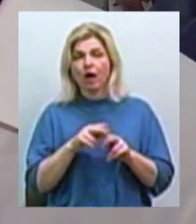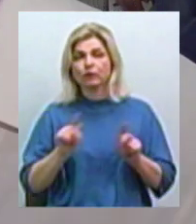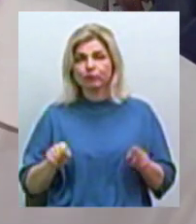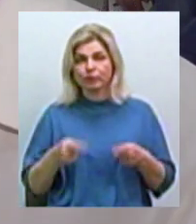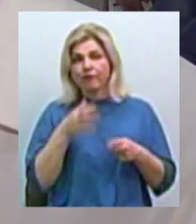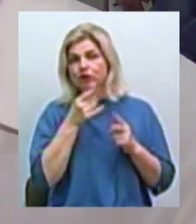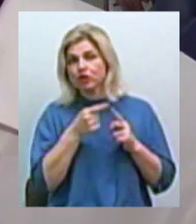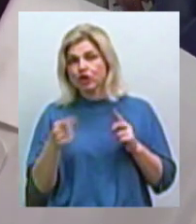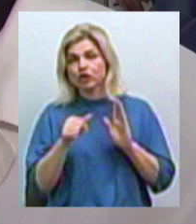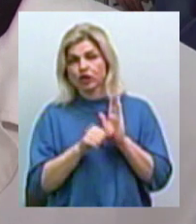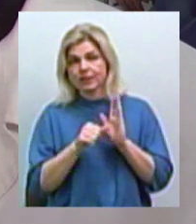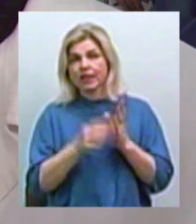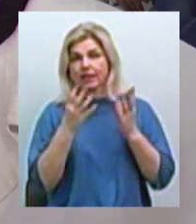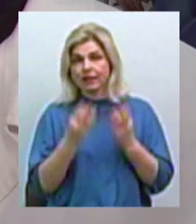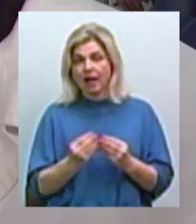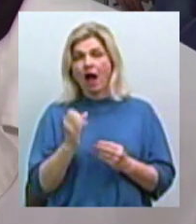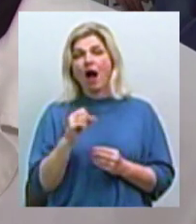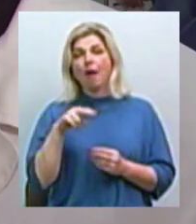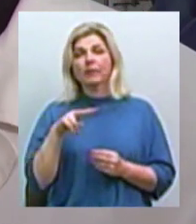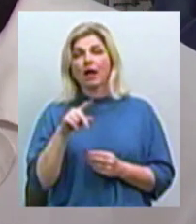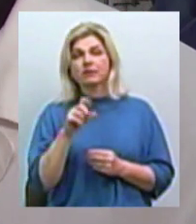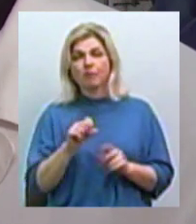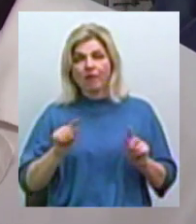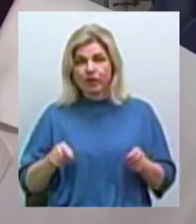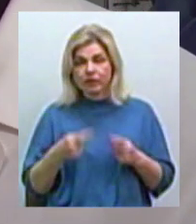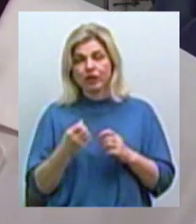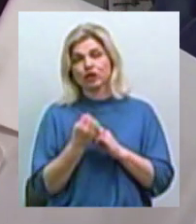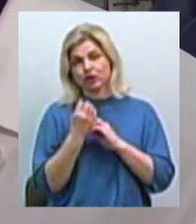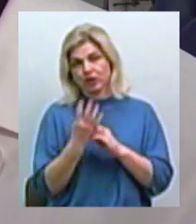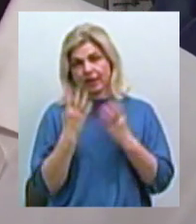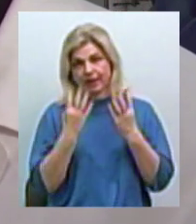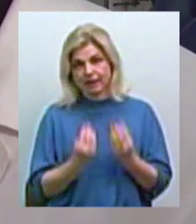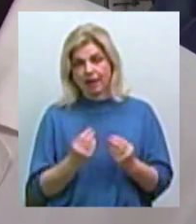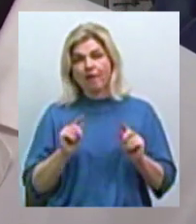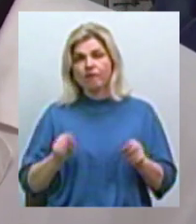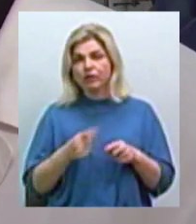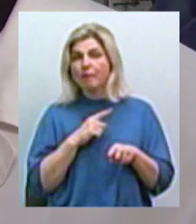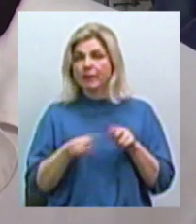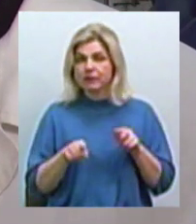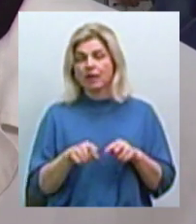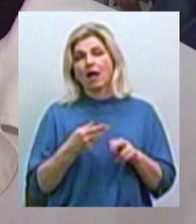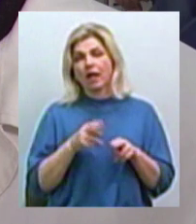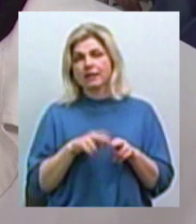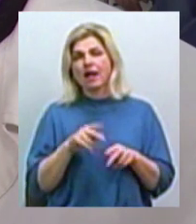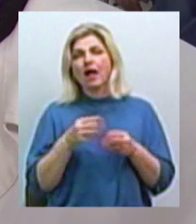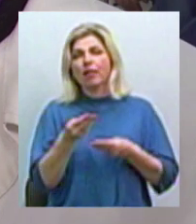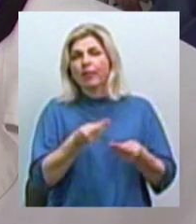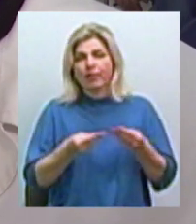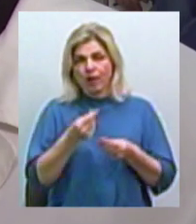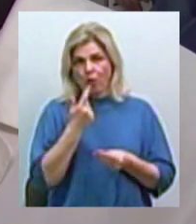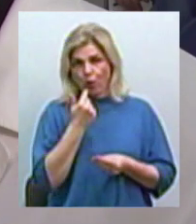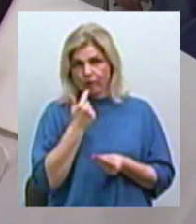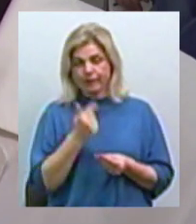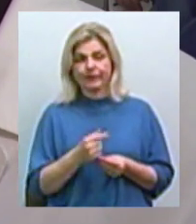60 днів. А здаючи плазму, відновлення відбувається 14 днів. Вона відновлюється швидше, це рідка частина крові.